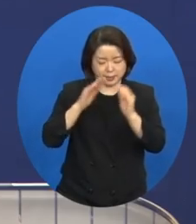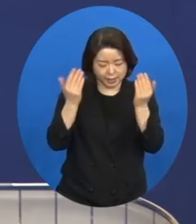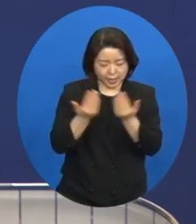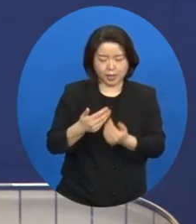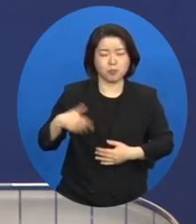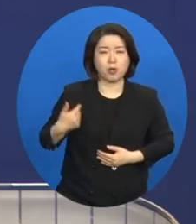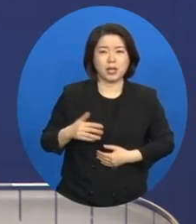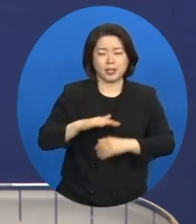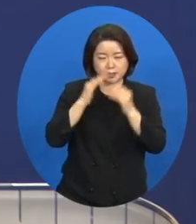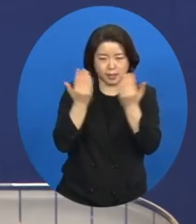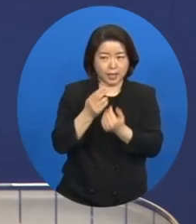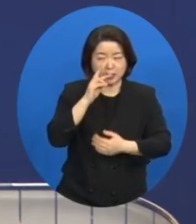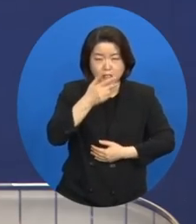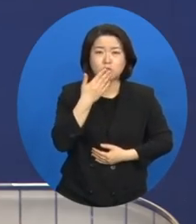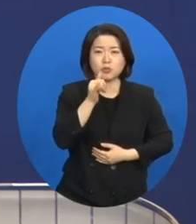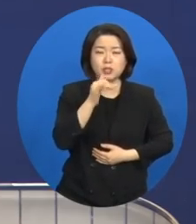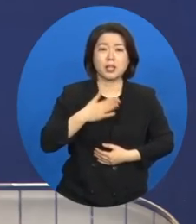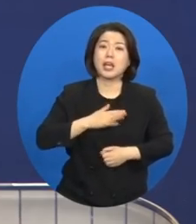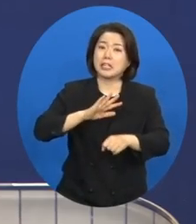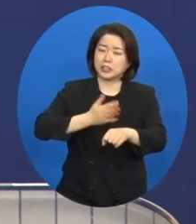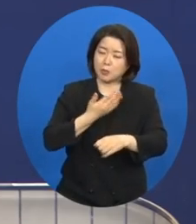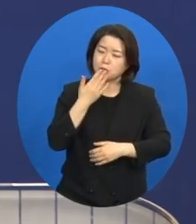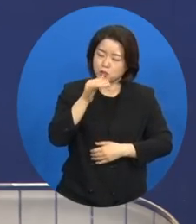틀릴 수도 있습니다. 제가 잘못할 수도 있습니다.